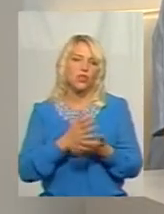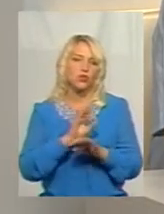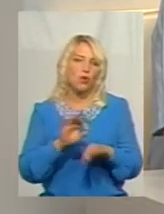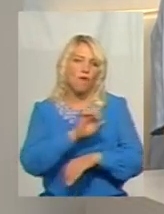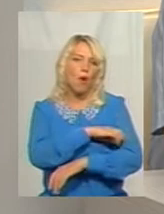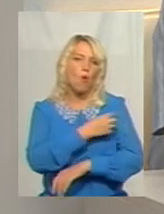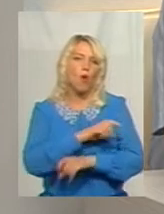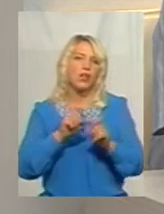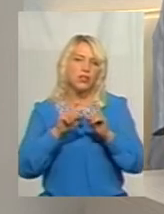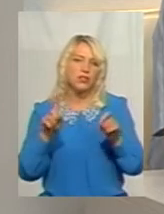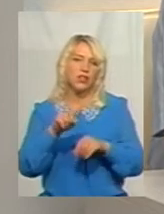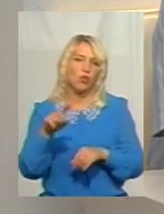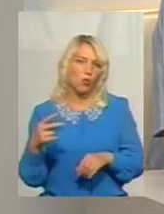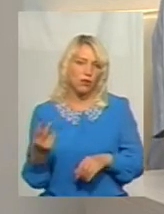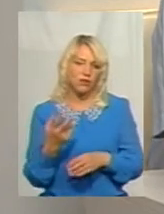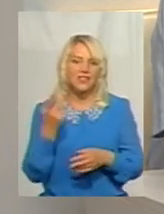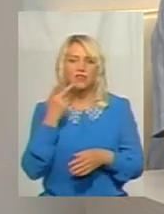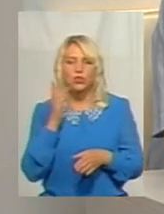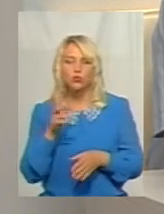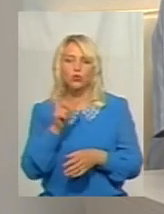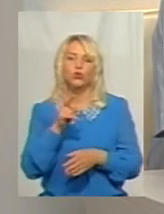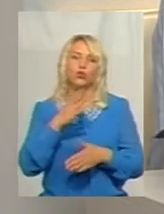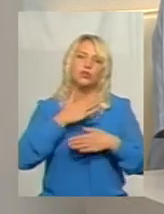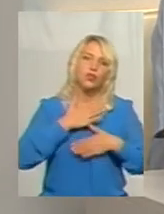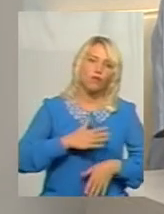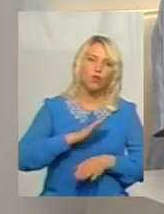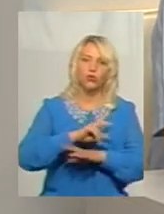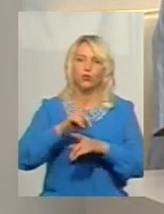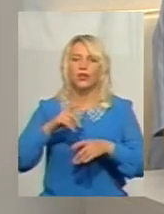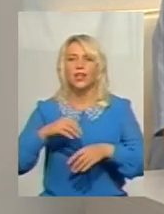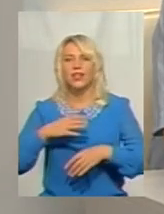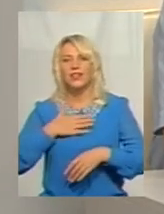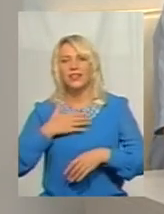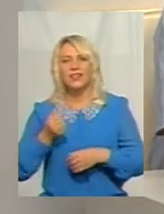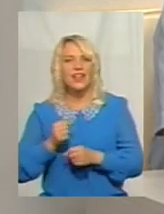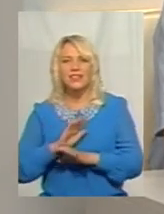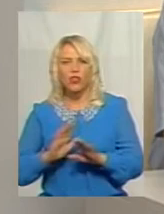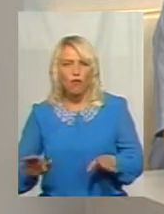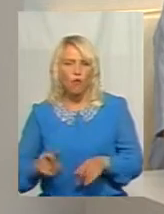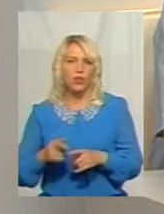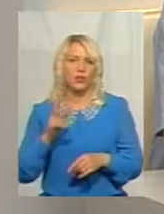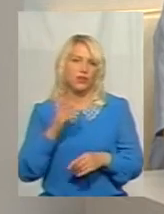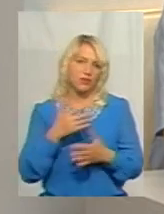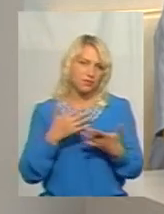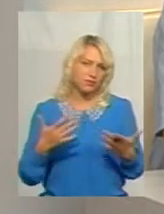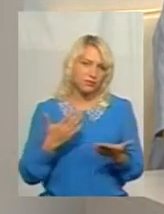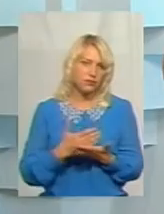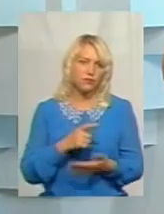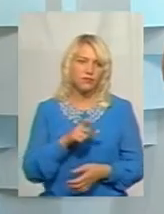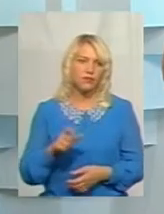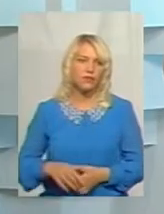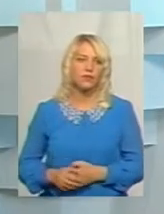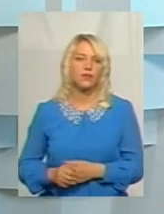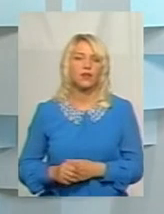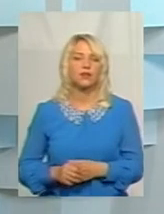Тобто завжди будуть люди, які задоволені, які незадоволені. І маємо ще телефонний дзвінок.